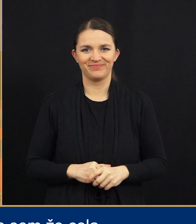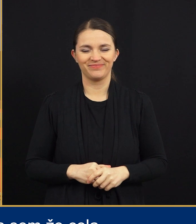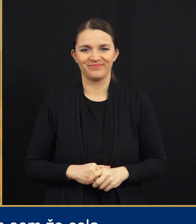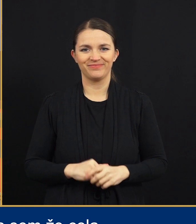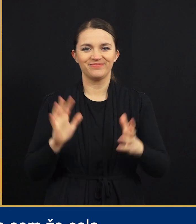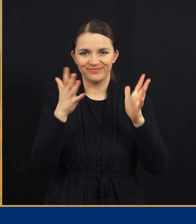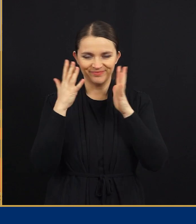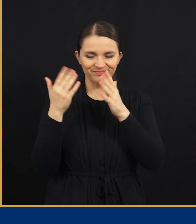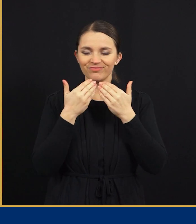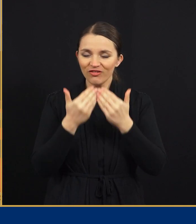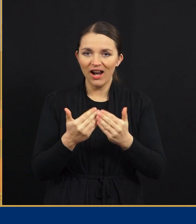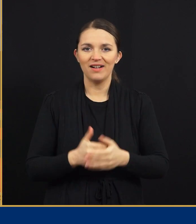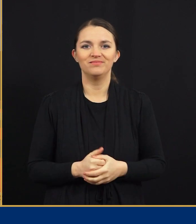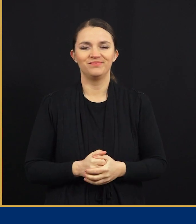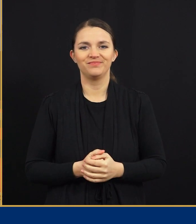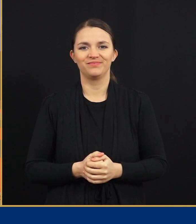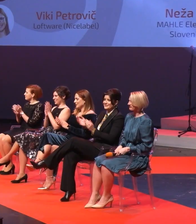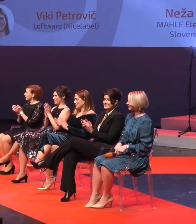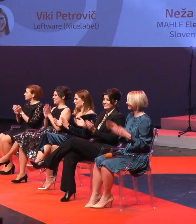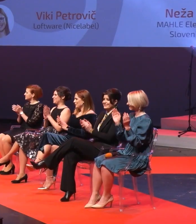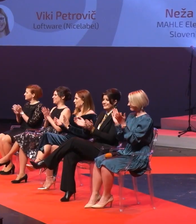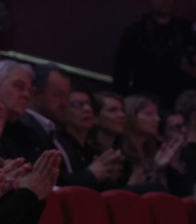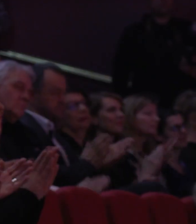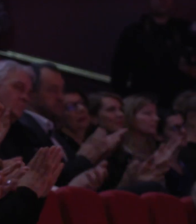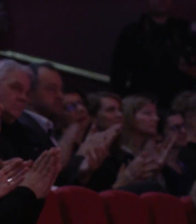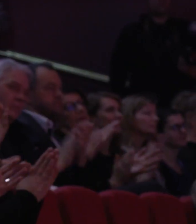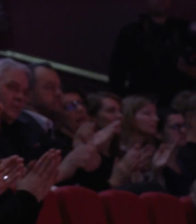projekte. Hvala.